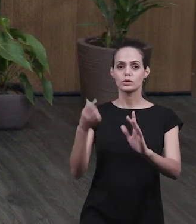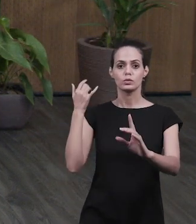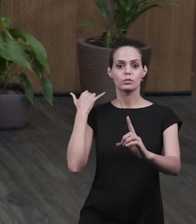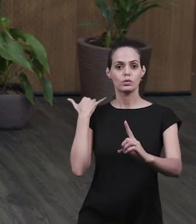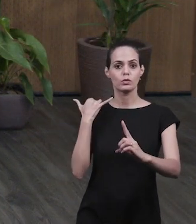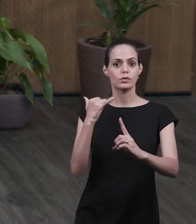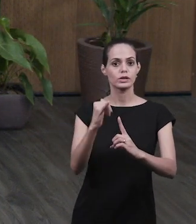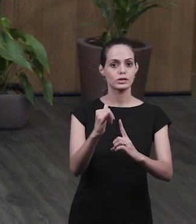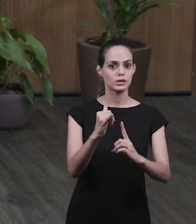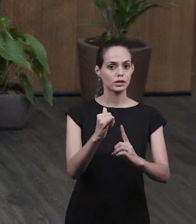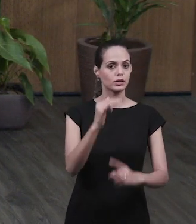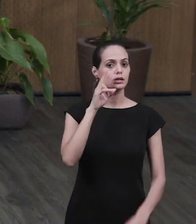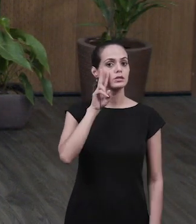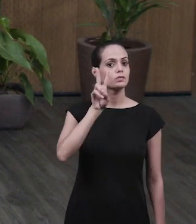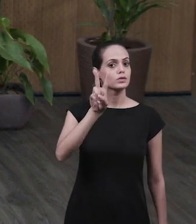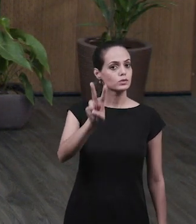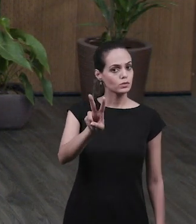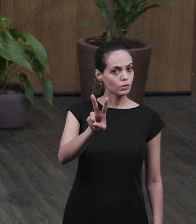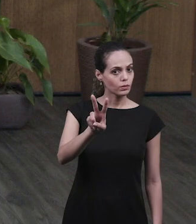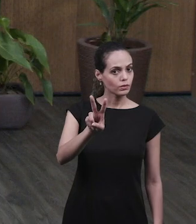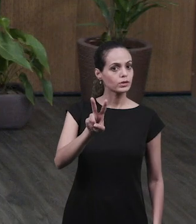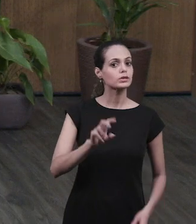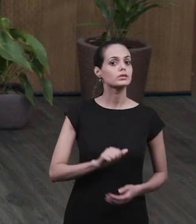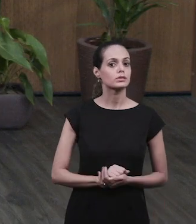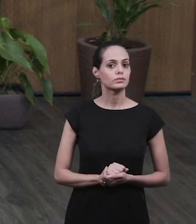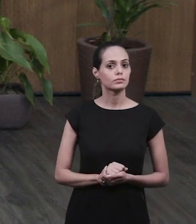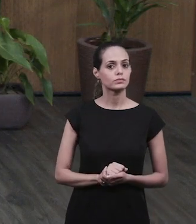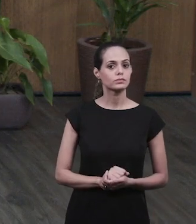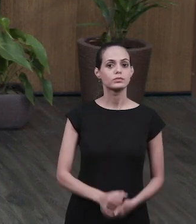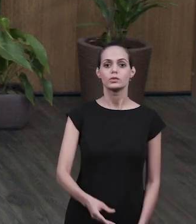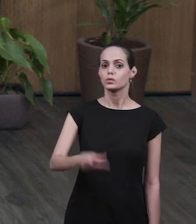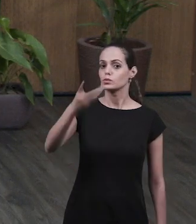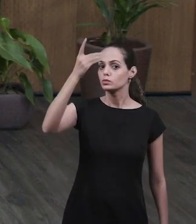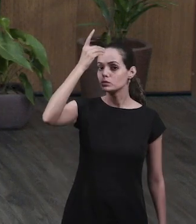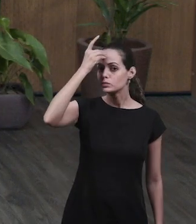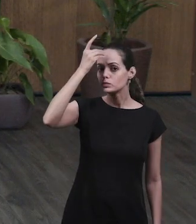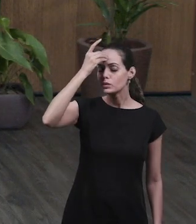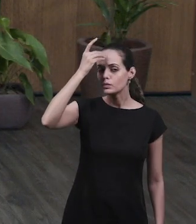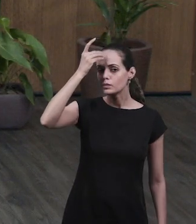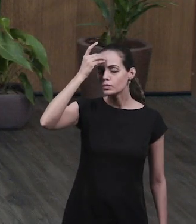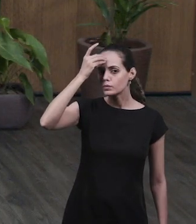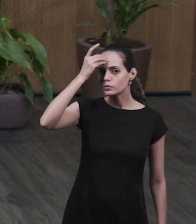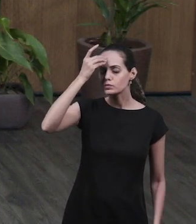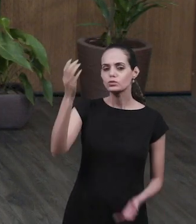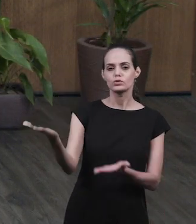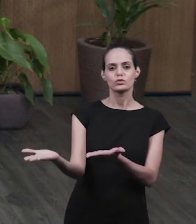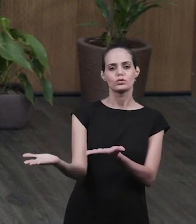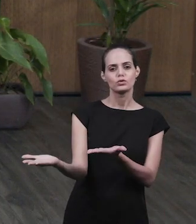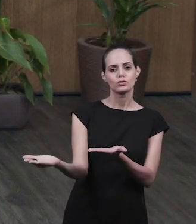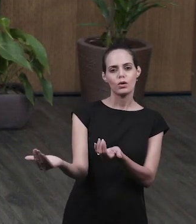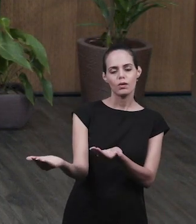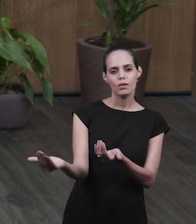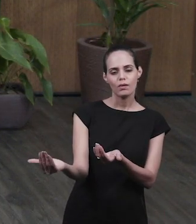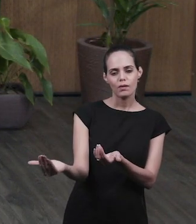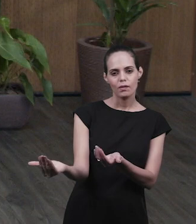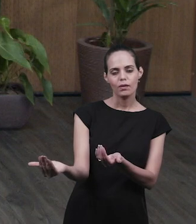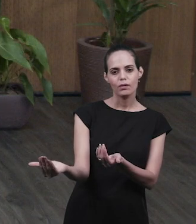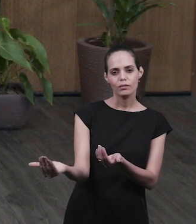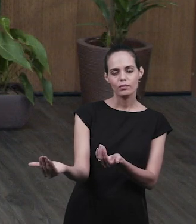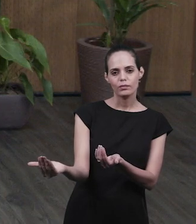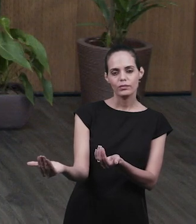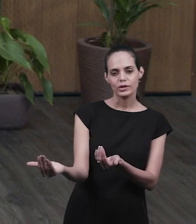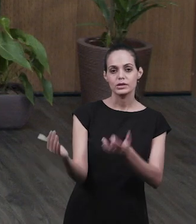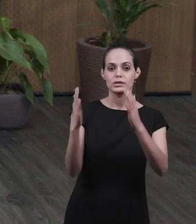trouve ici dans ce texte qui parle de prophétie, des visions, des dons spirituels sur